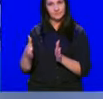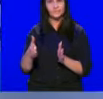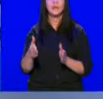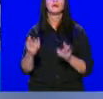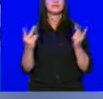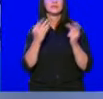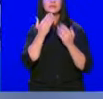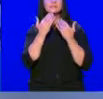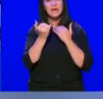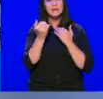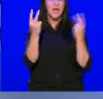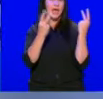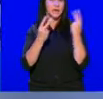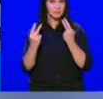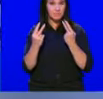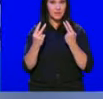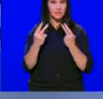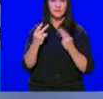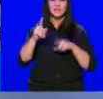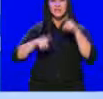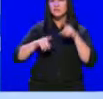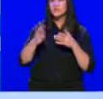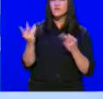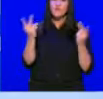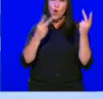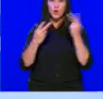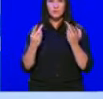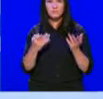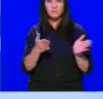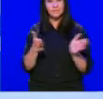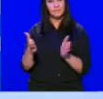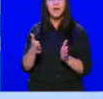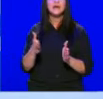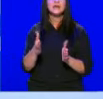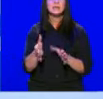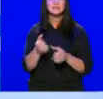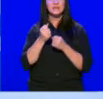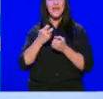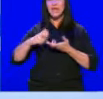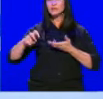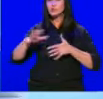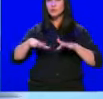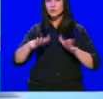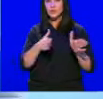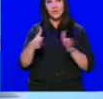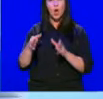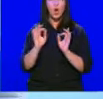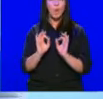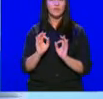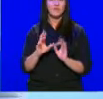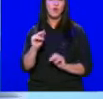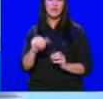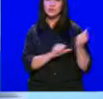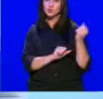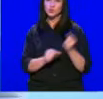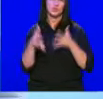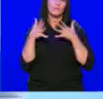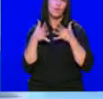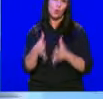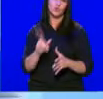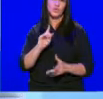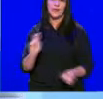Разбира се, зависи какво разбираме под спасение от изход управление. От ситуацията, ако сме стигнали наистина... Обикновено казваме, че конституцията е много лоша и трябва да я